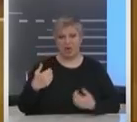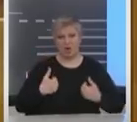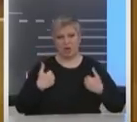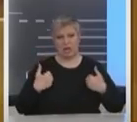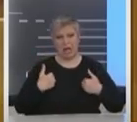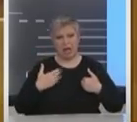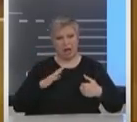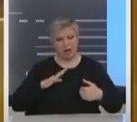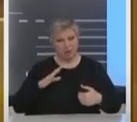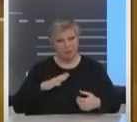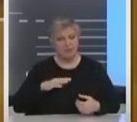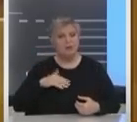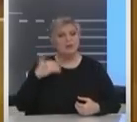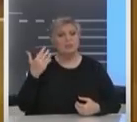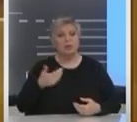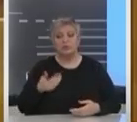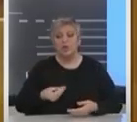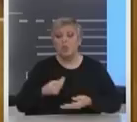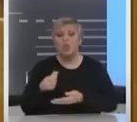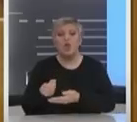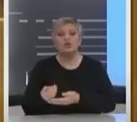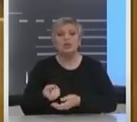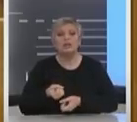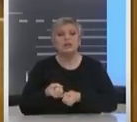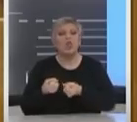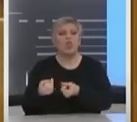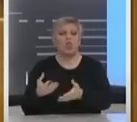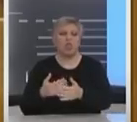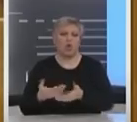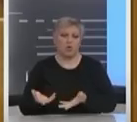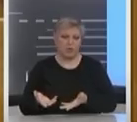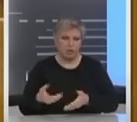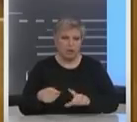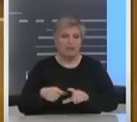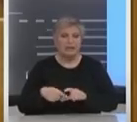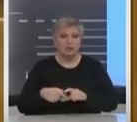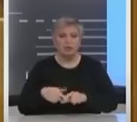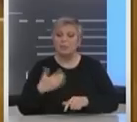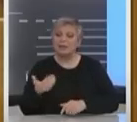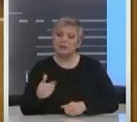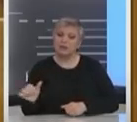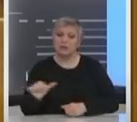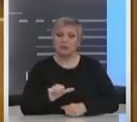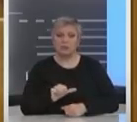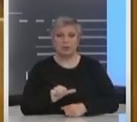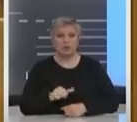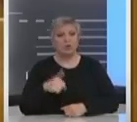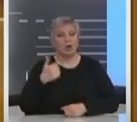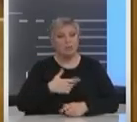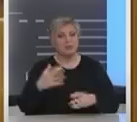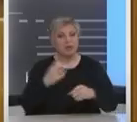είχε ως αποτέλεσμα την ανάκληση των απολύσεων και το τέλος αυτής της επέσχυτης πρακτικής της επιστροφής του δώρου στους